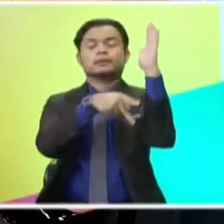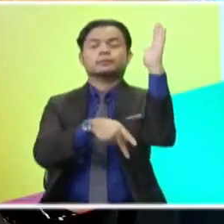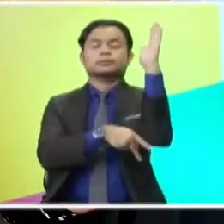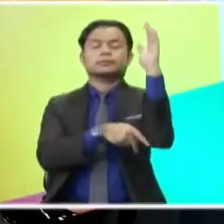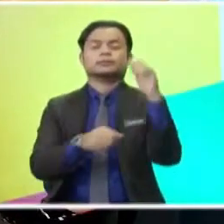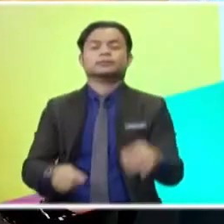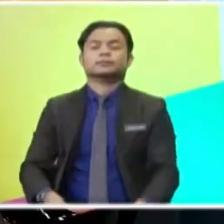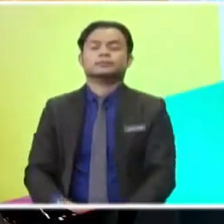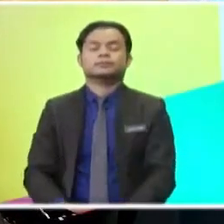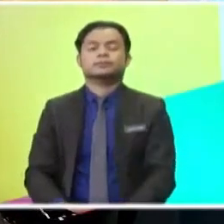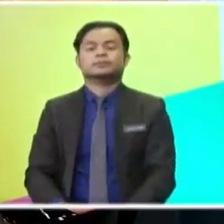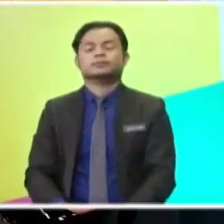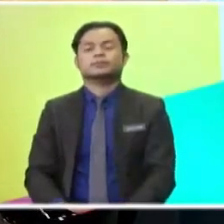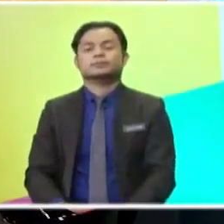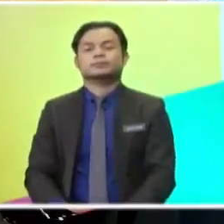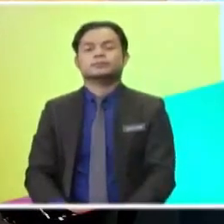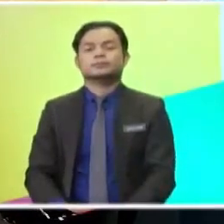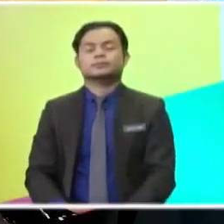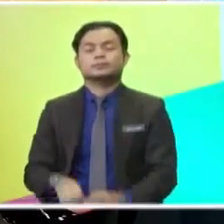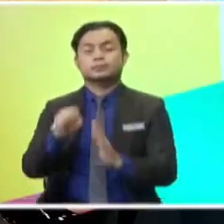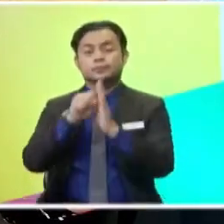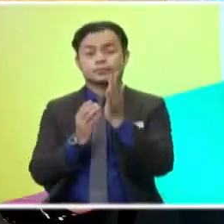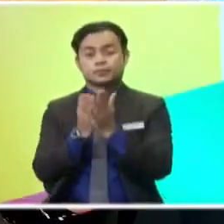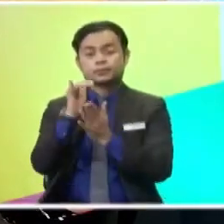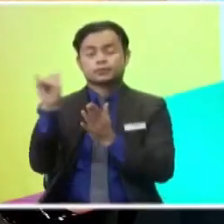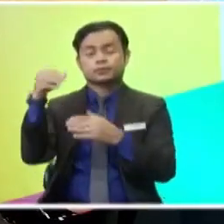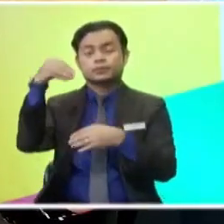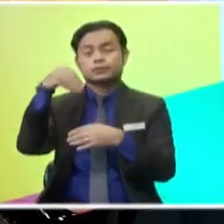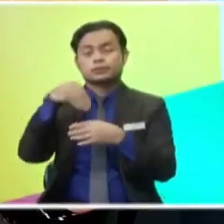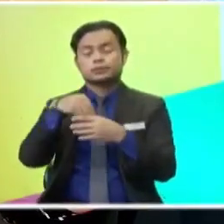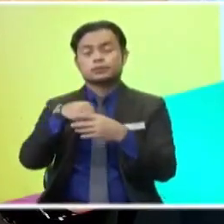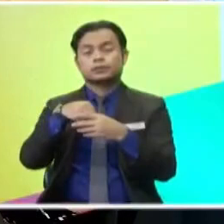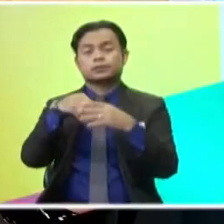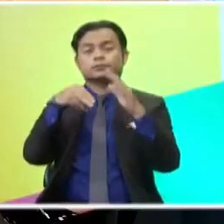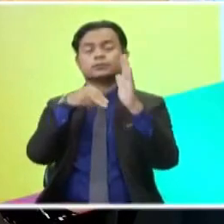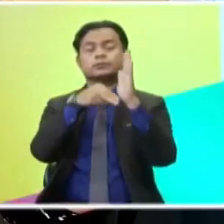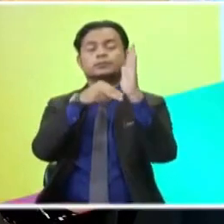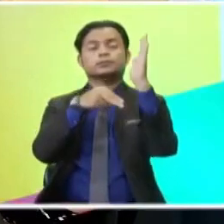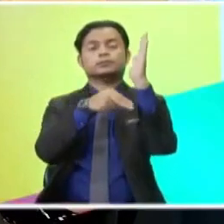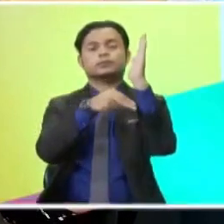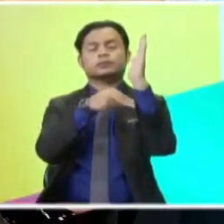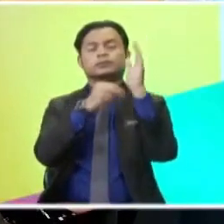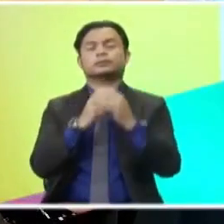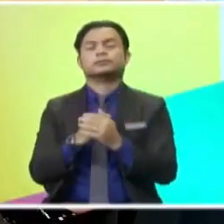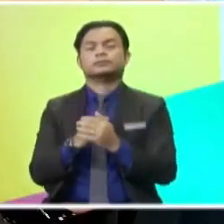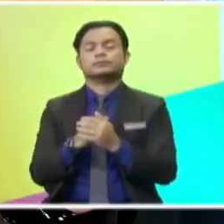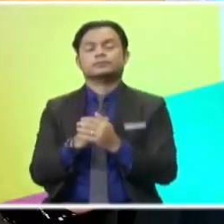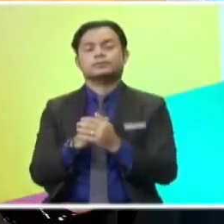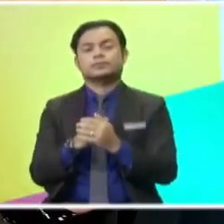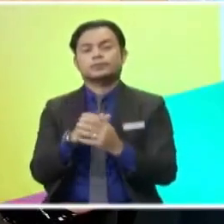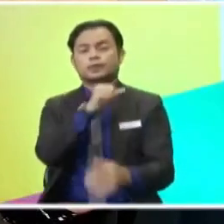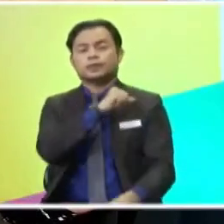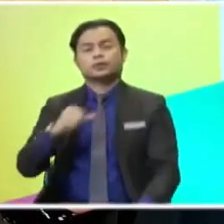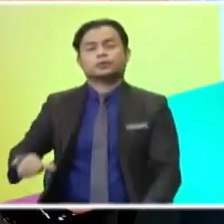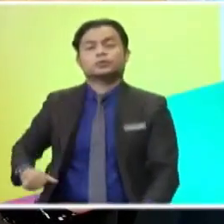Agong. Okey, seterusnya, dalam perundangan, Yang di-Pertuan Agong ini menjadi ketua, ya, bagi